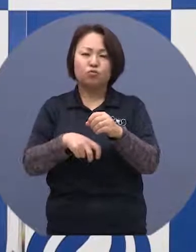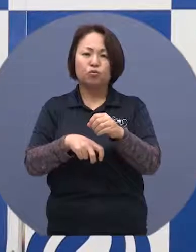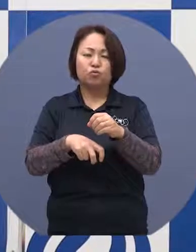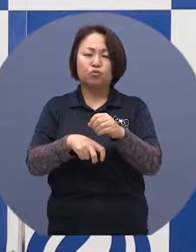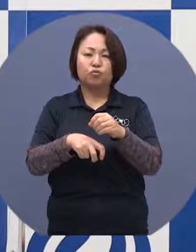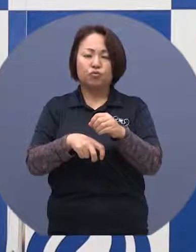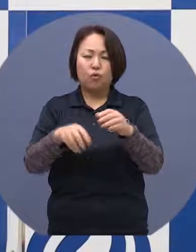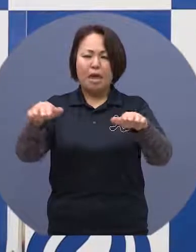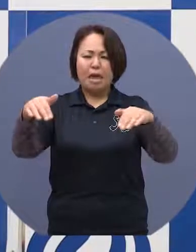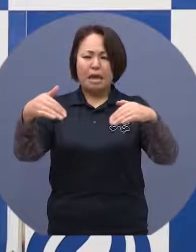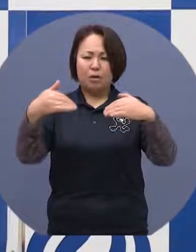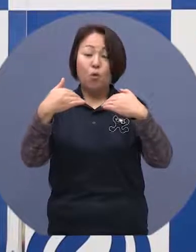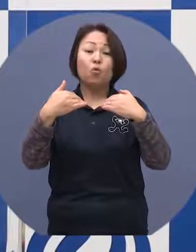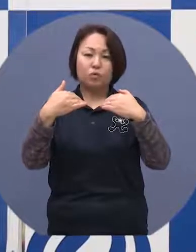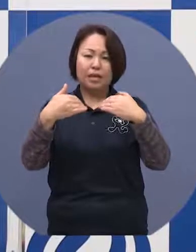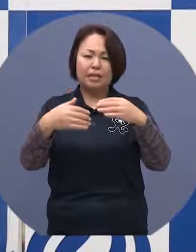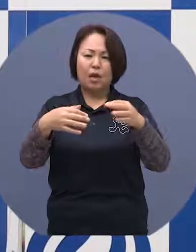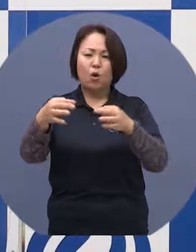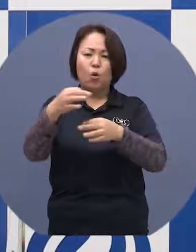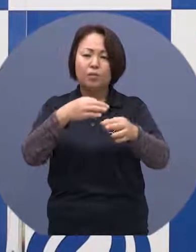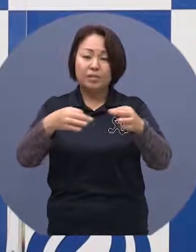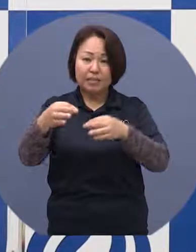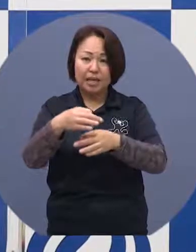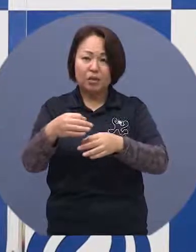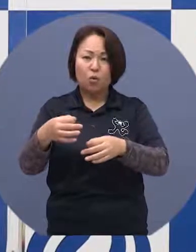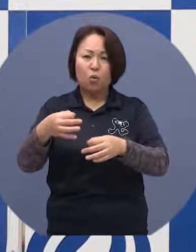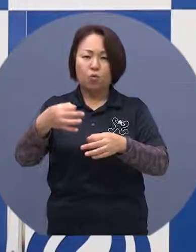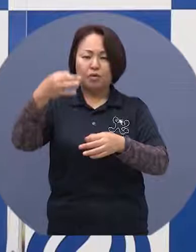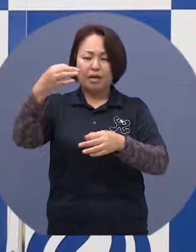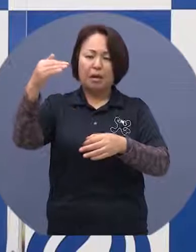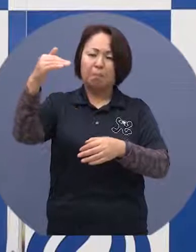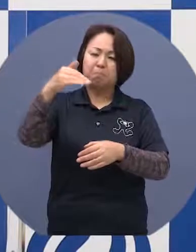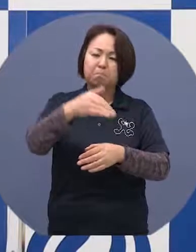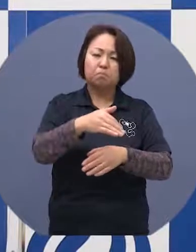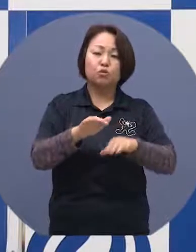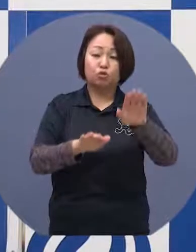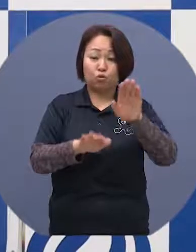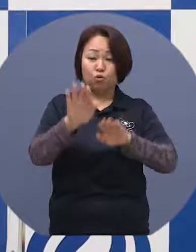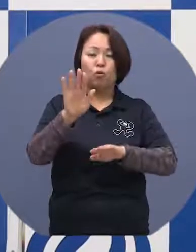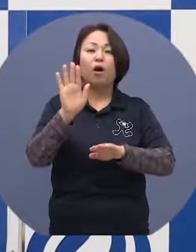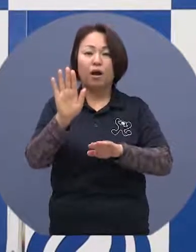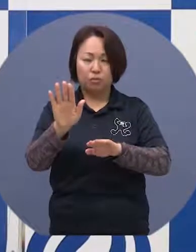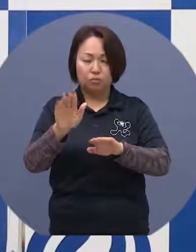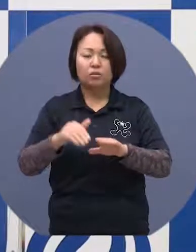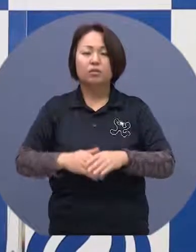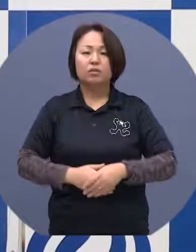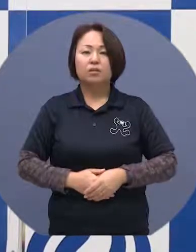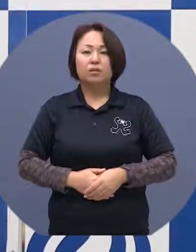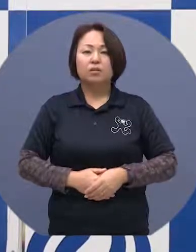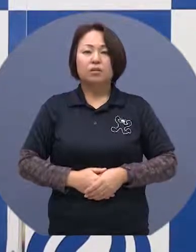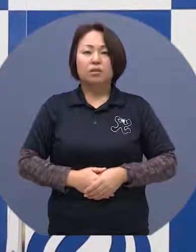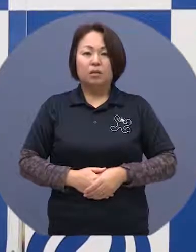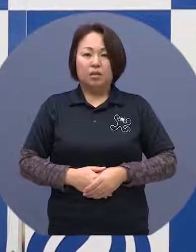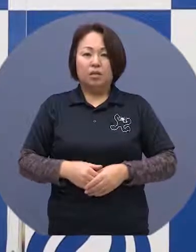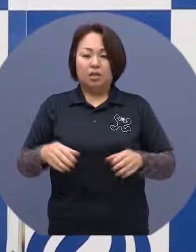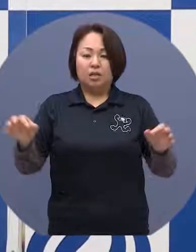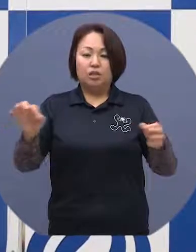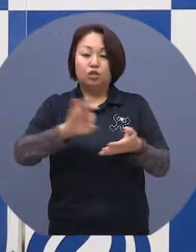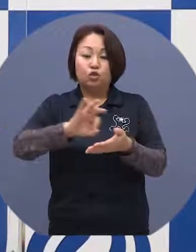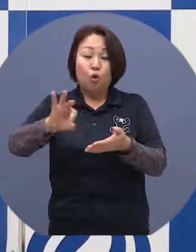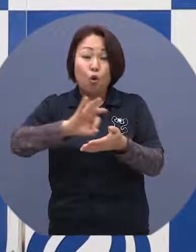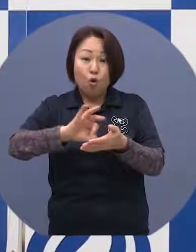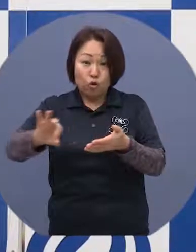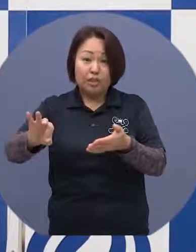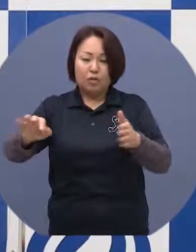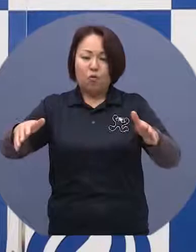が大変大きな影響を受けている19でございますこうした中こうした消費喚起事業を行い